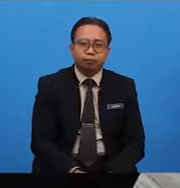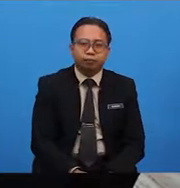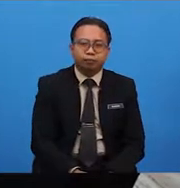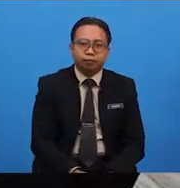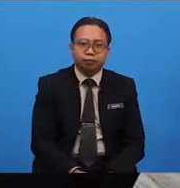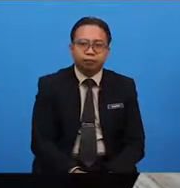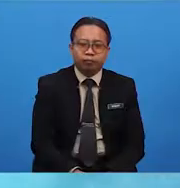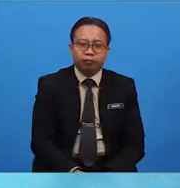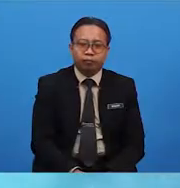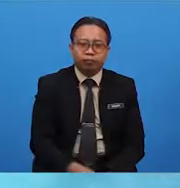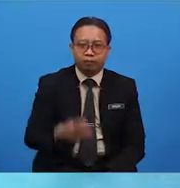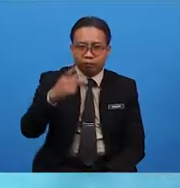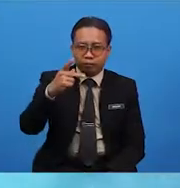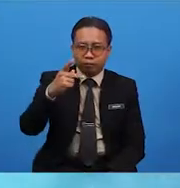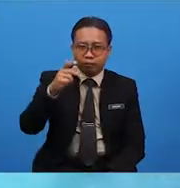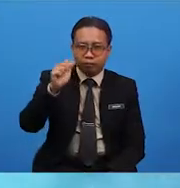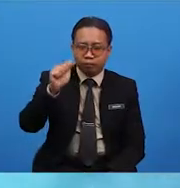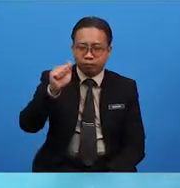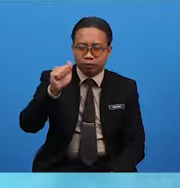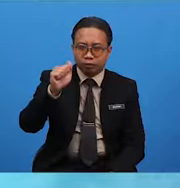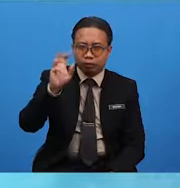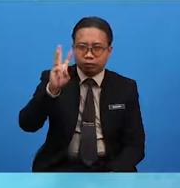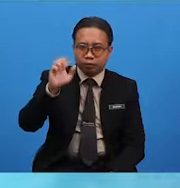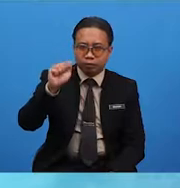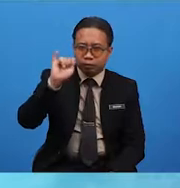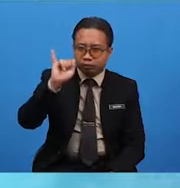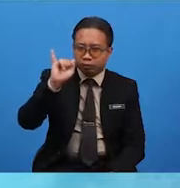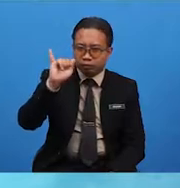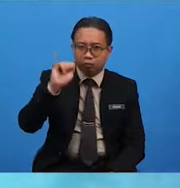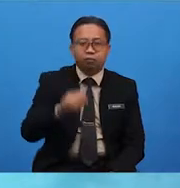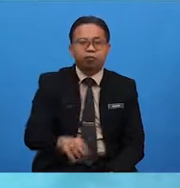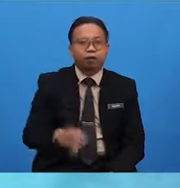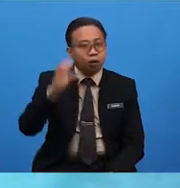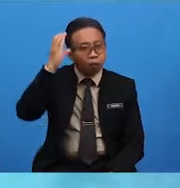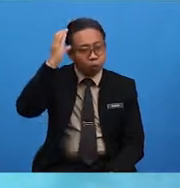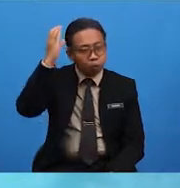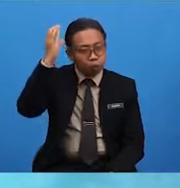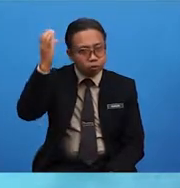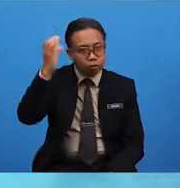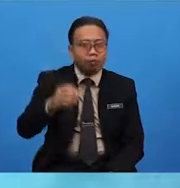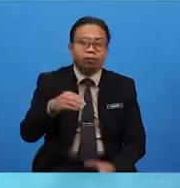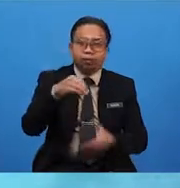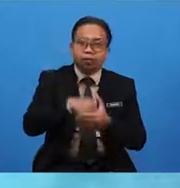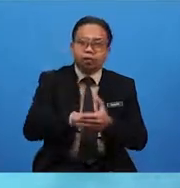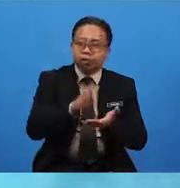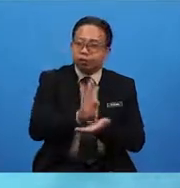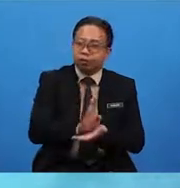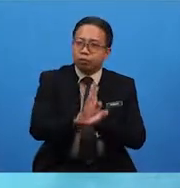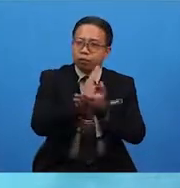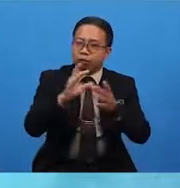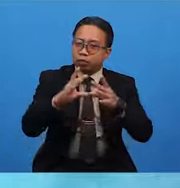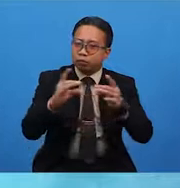ee Hawaii Iyalah 1.com cek yang diperkenalkan dalam budaya